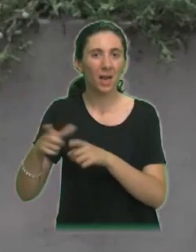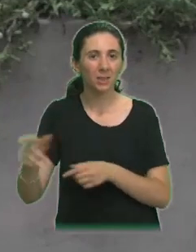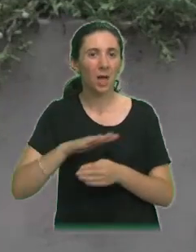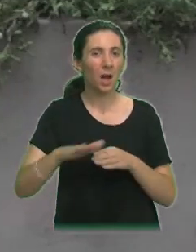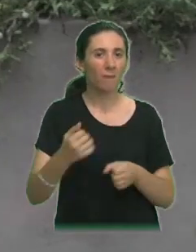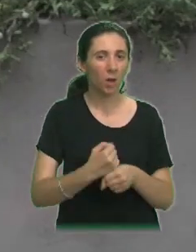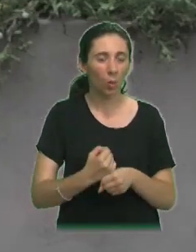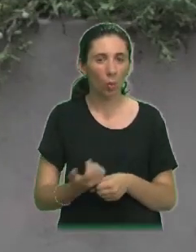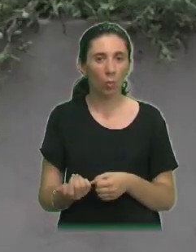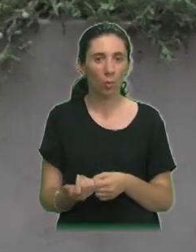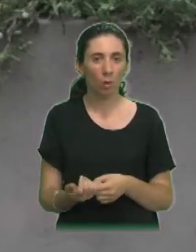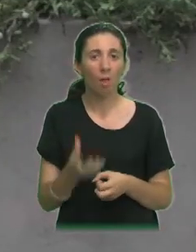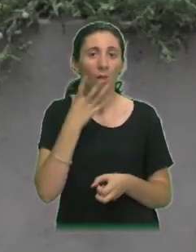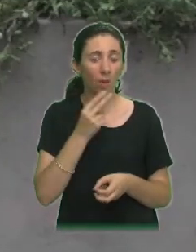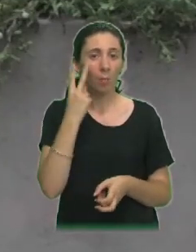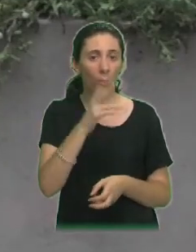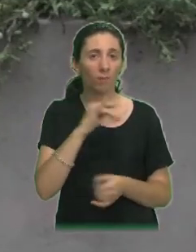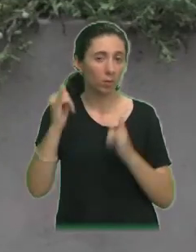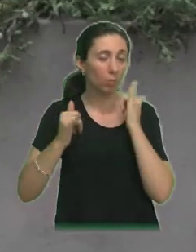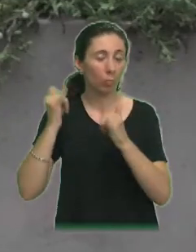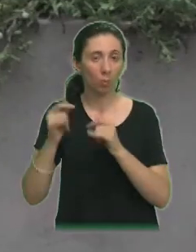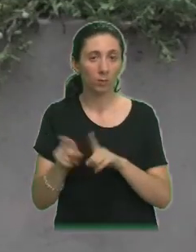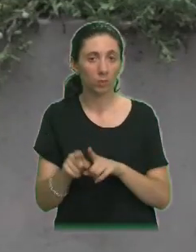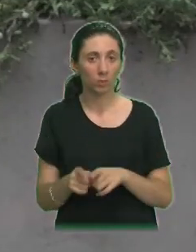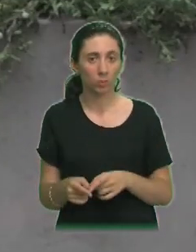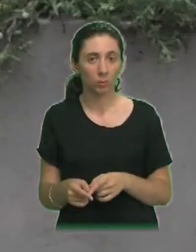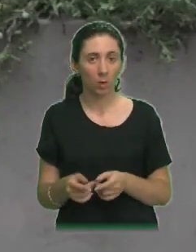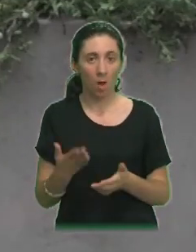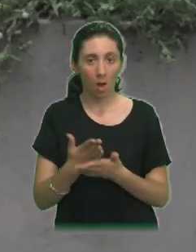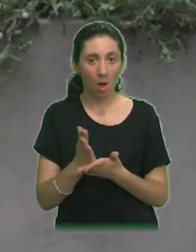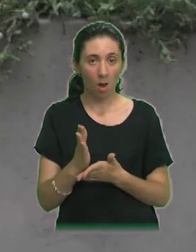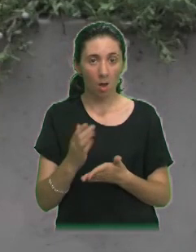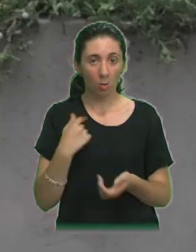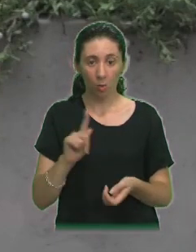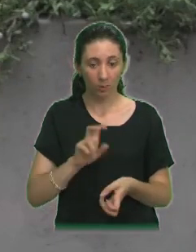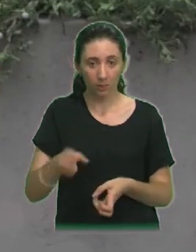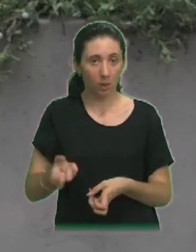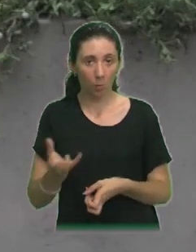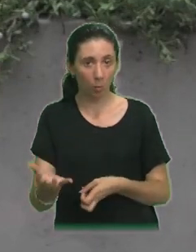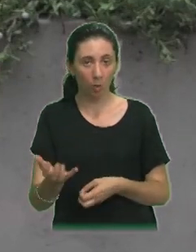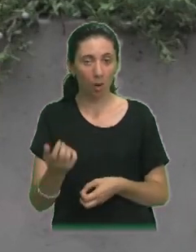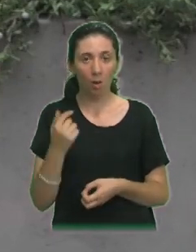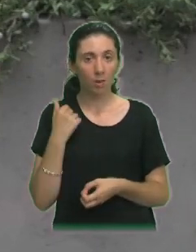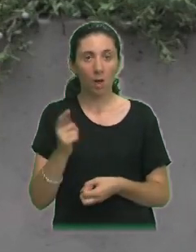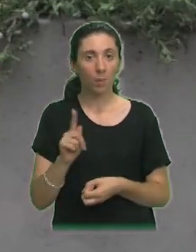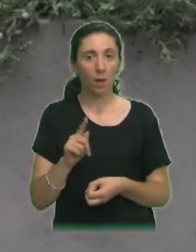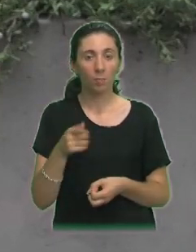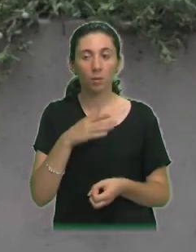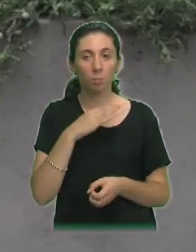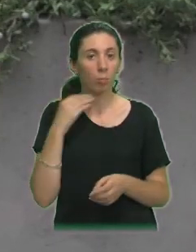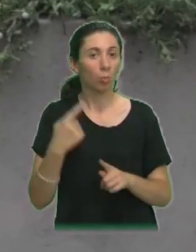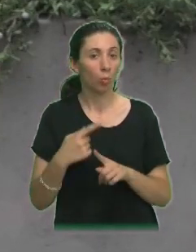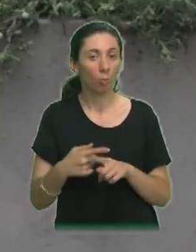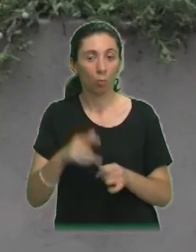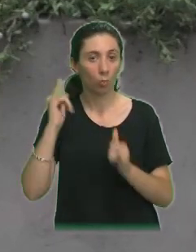ove bliže Glane, Plitvice, Delnice, Ravna Gora. Lijepo je vidjeti putovati. Definitivno da nisam